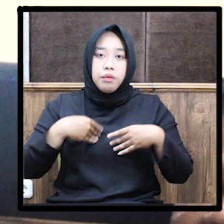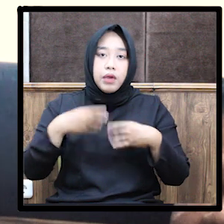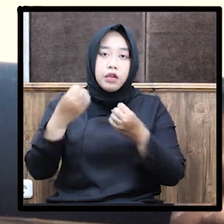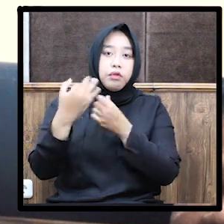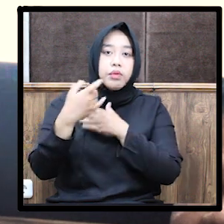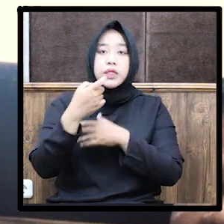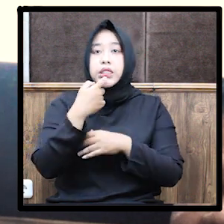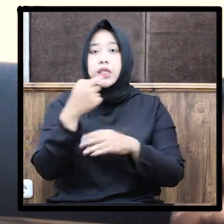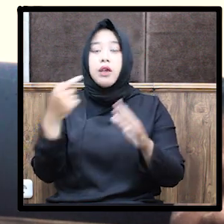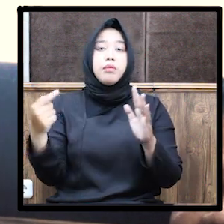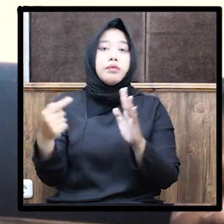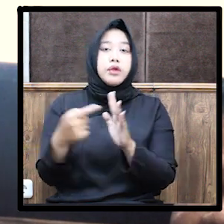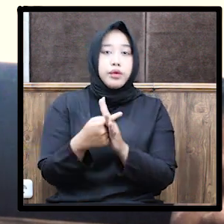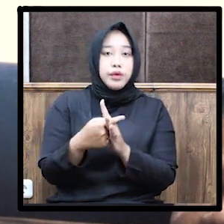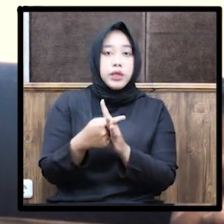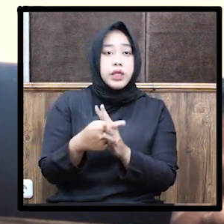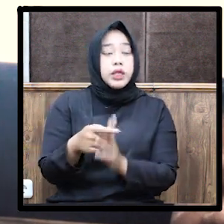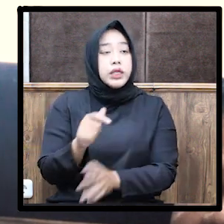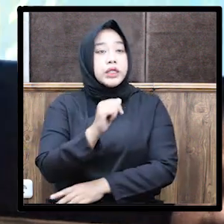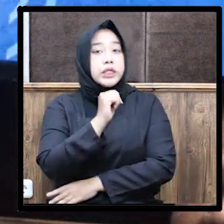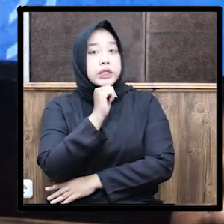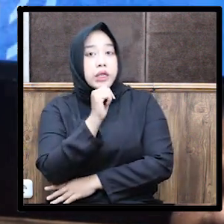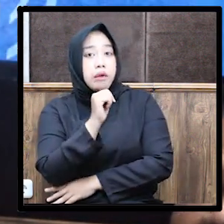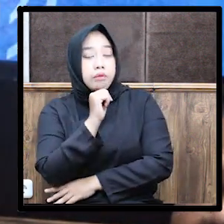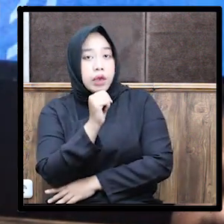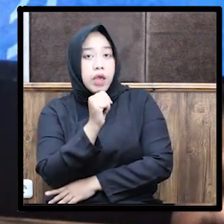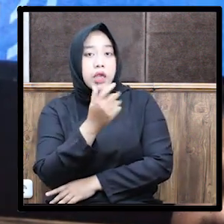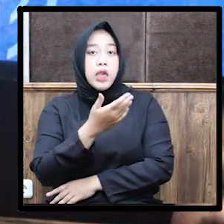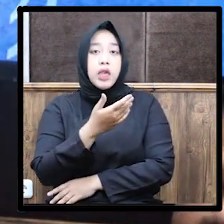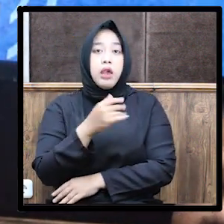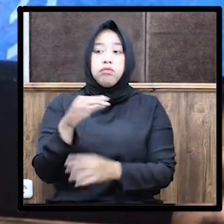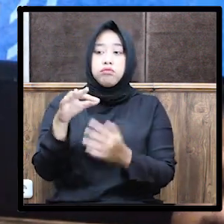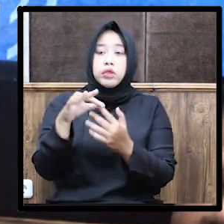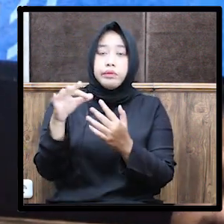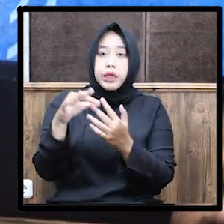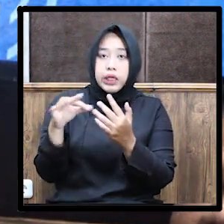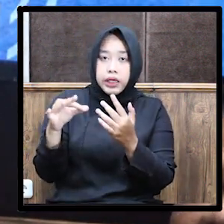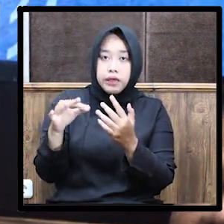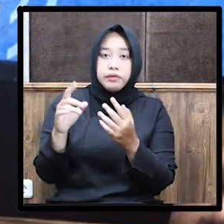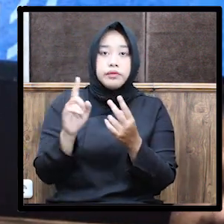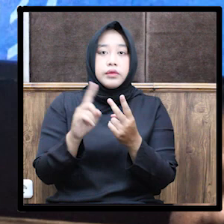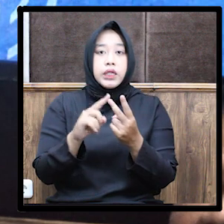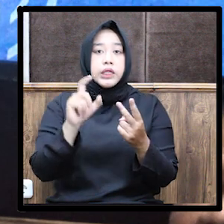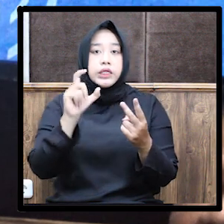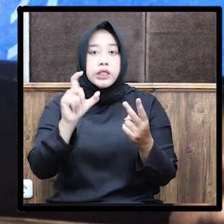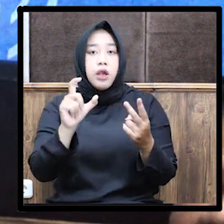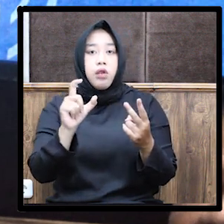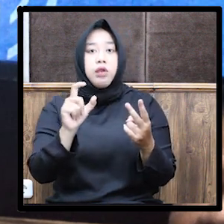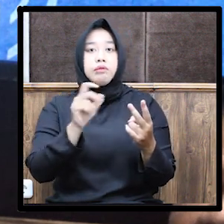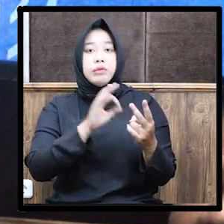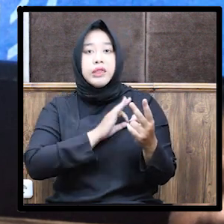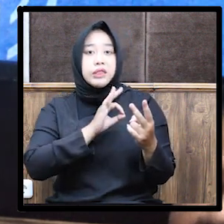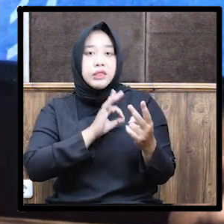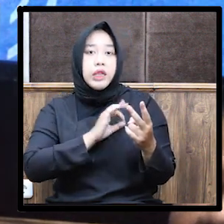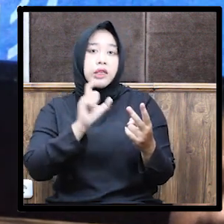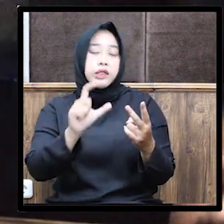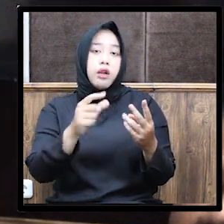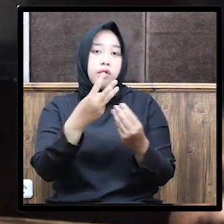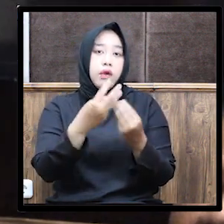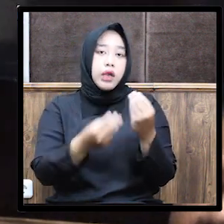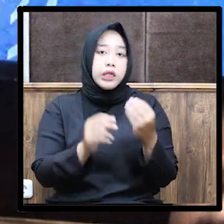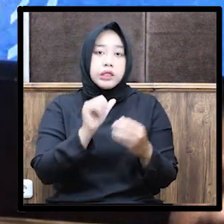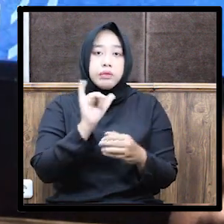memastikan teman-teman disabilitas di Bali terpapar informasi soal pemilu. Nah, siapa yang akan